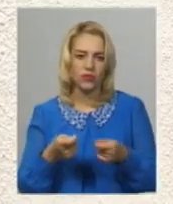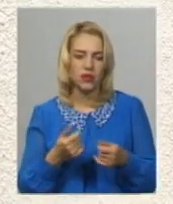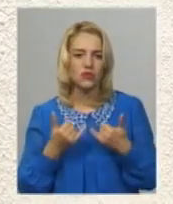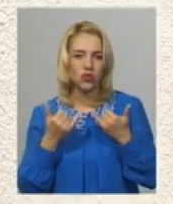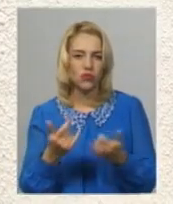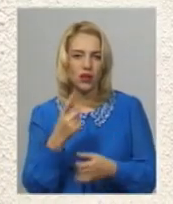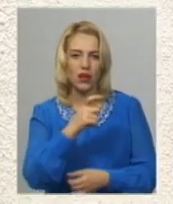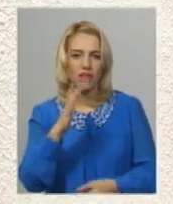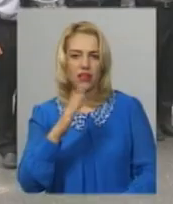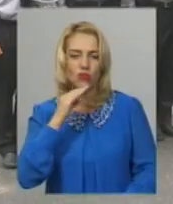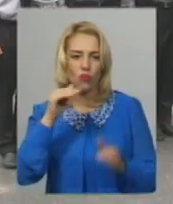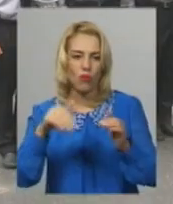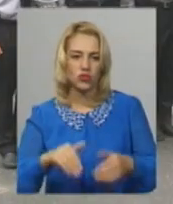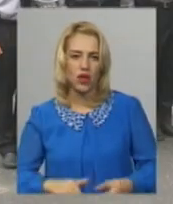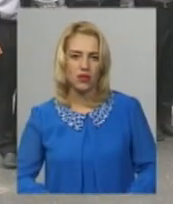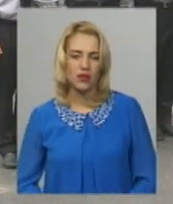мовчання.